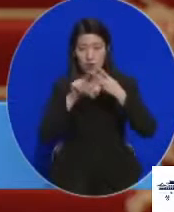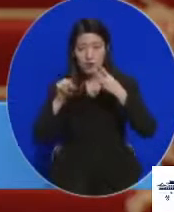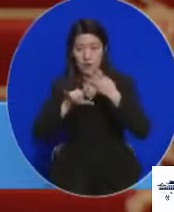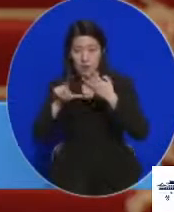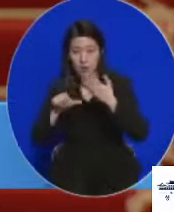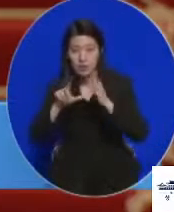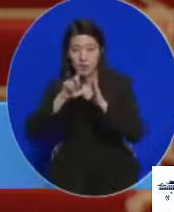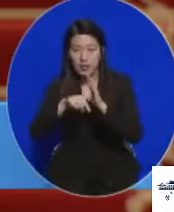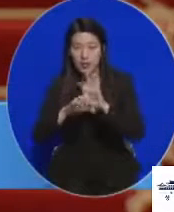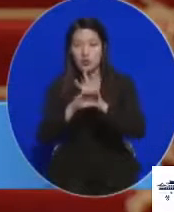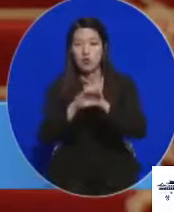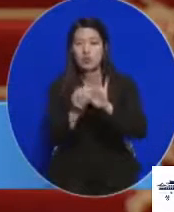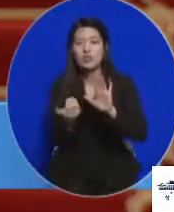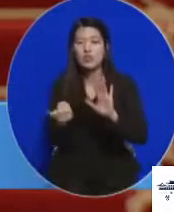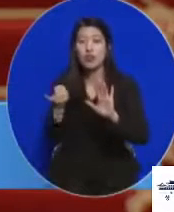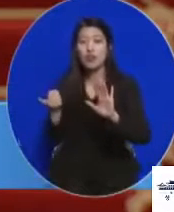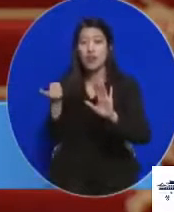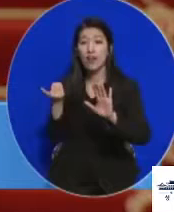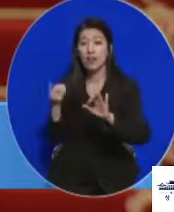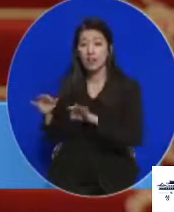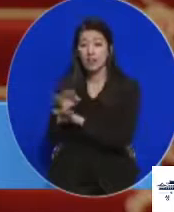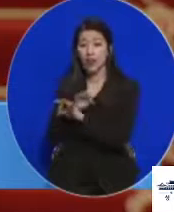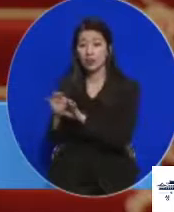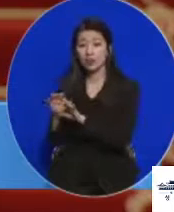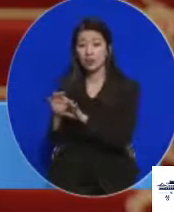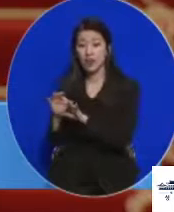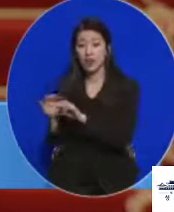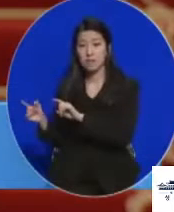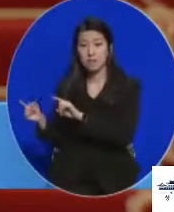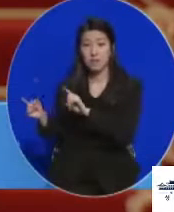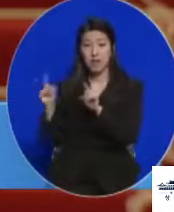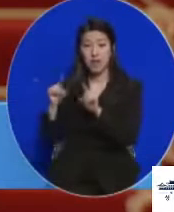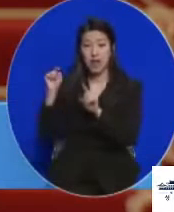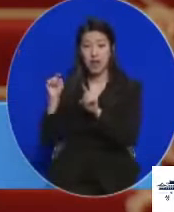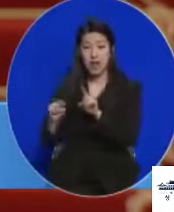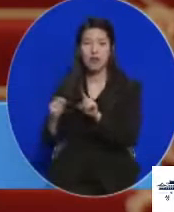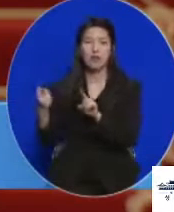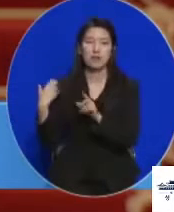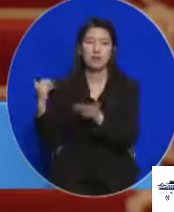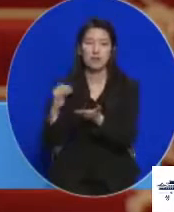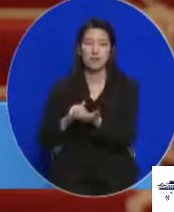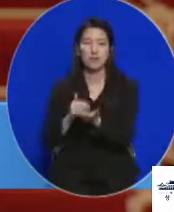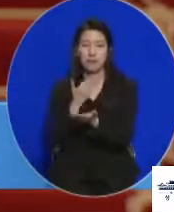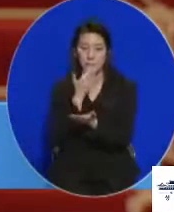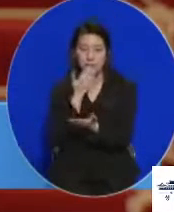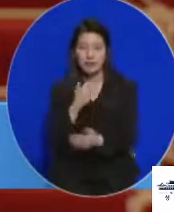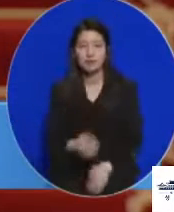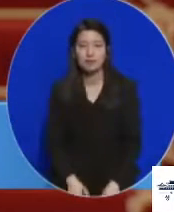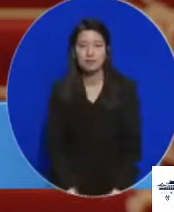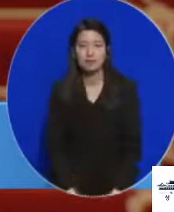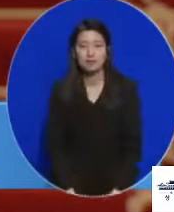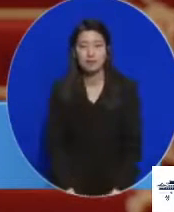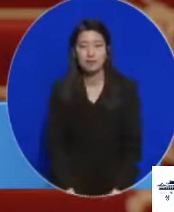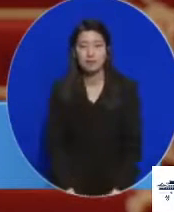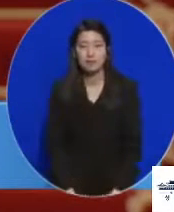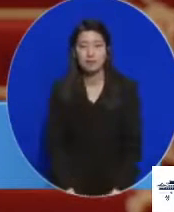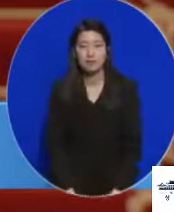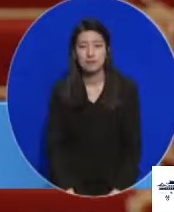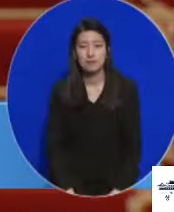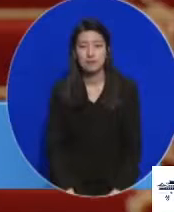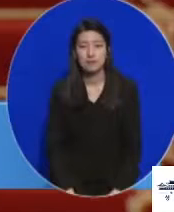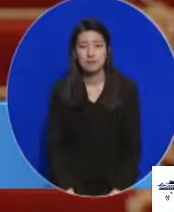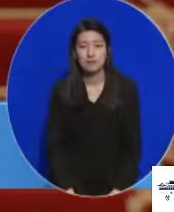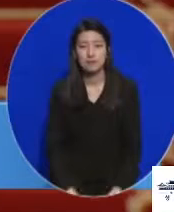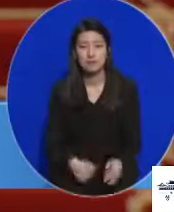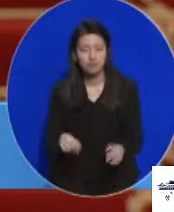수준을 회복하게 될 것입니다 민생경제 에서는 코로나 3차 확산 의 개 업종과